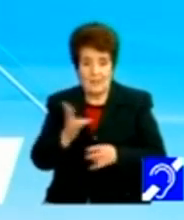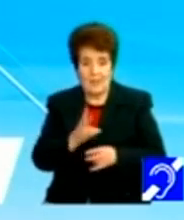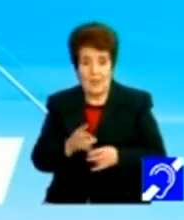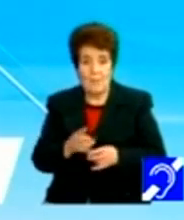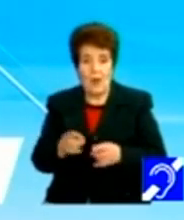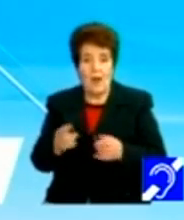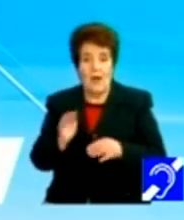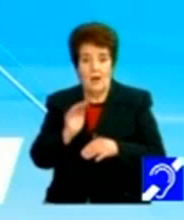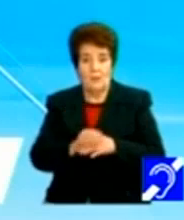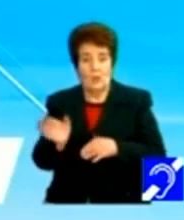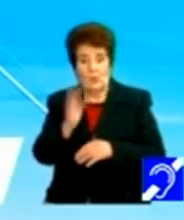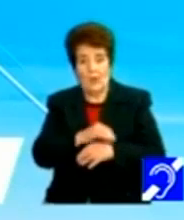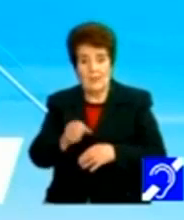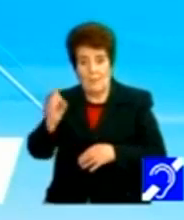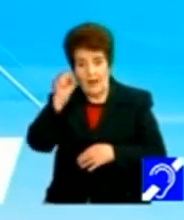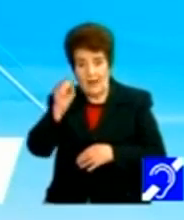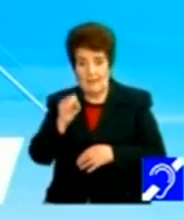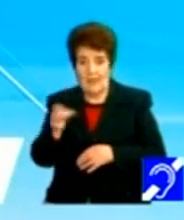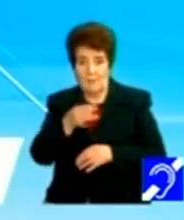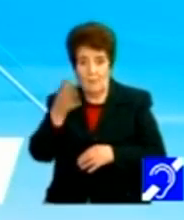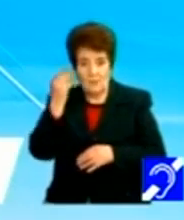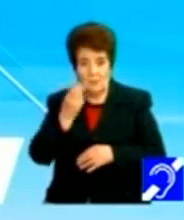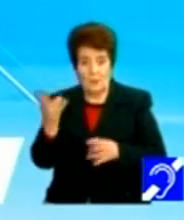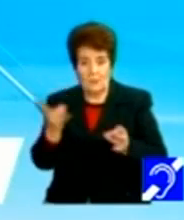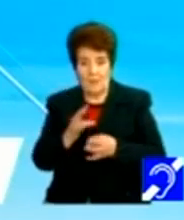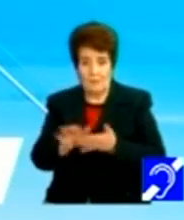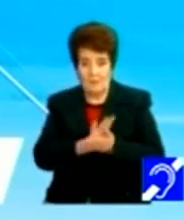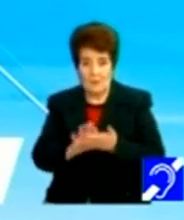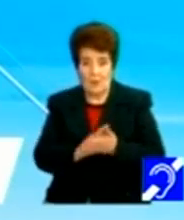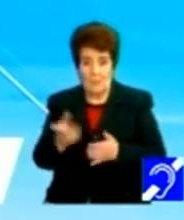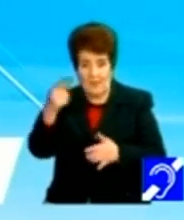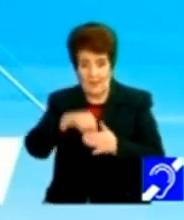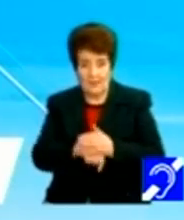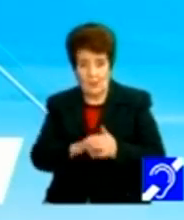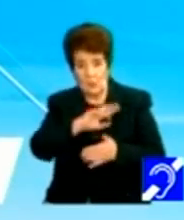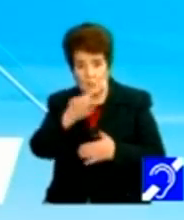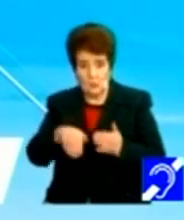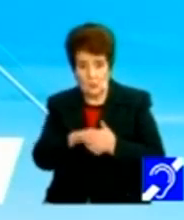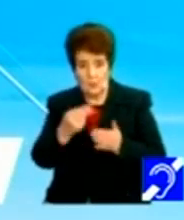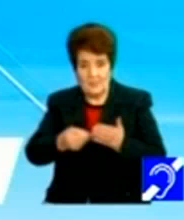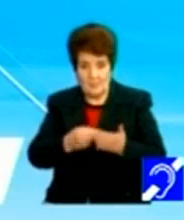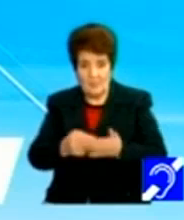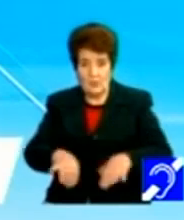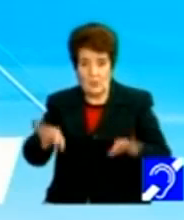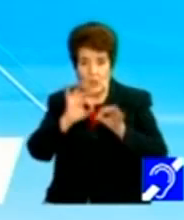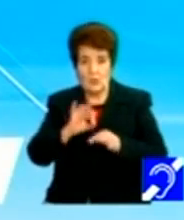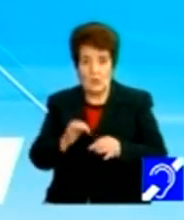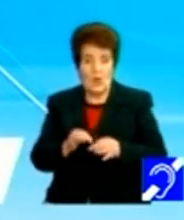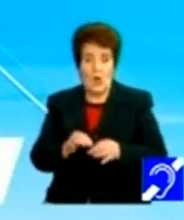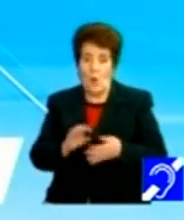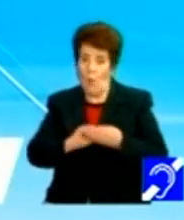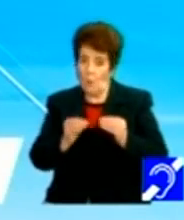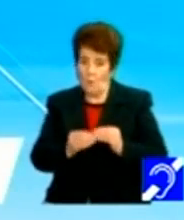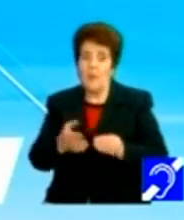Deci, și dacă toate păcatele Republicii Moldova trebuie spălate prin intermediul subsemnatului, dar nicio problemă. Eu îmi asum o